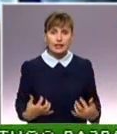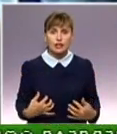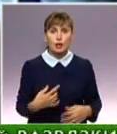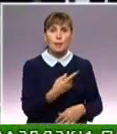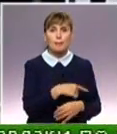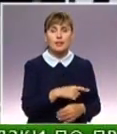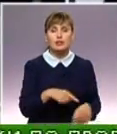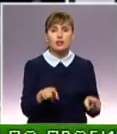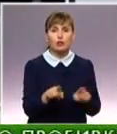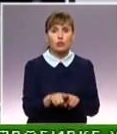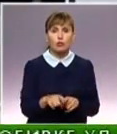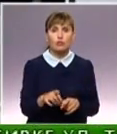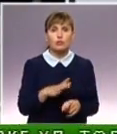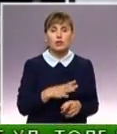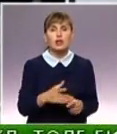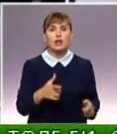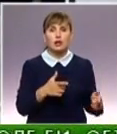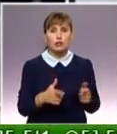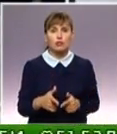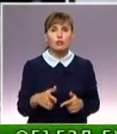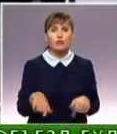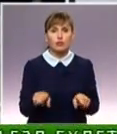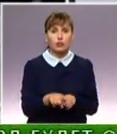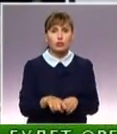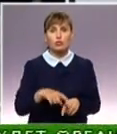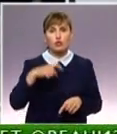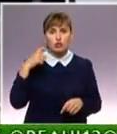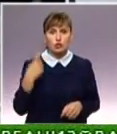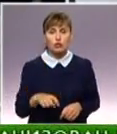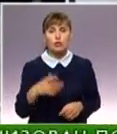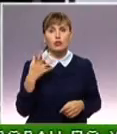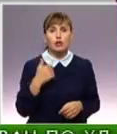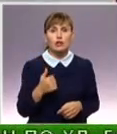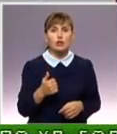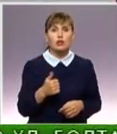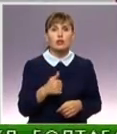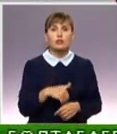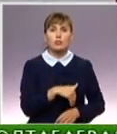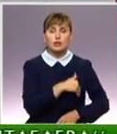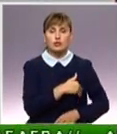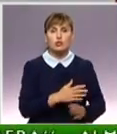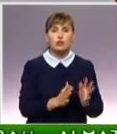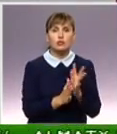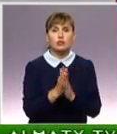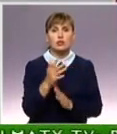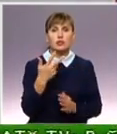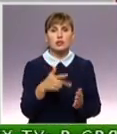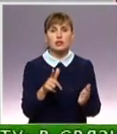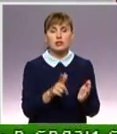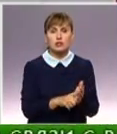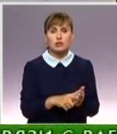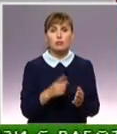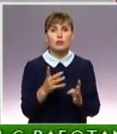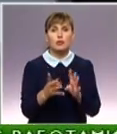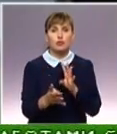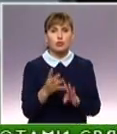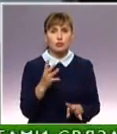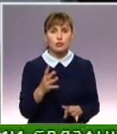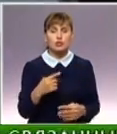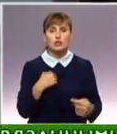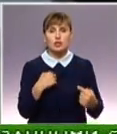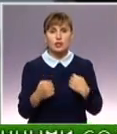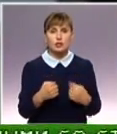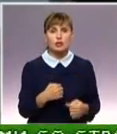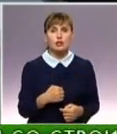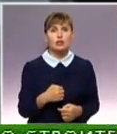Медики такому наплыву были готовы, ведь в такую аномальную жару, когда столбики термометров превышают 37 градусов, в первую очередь